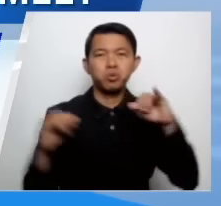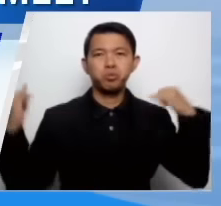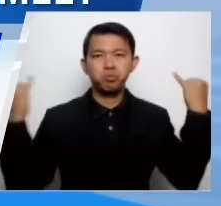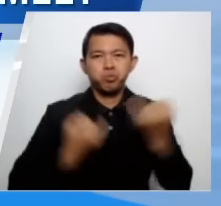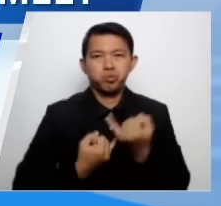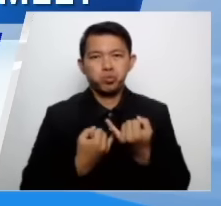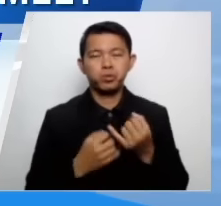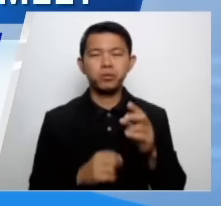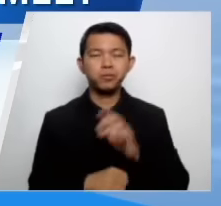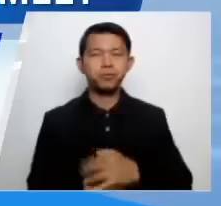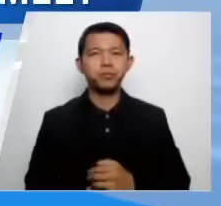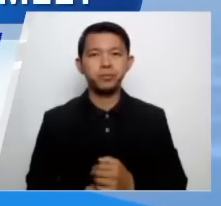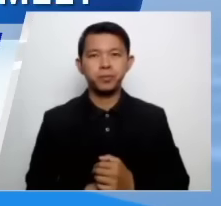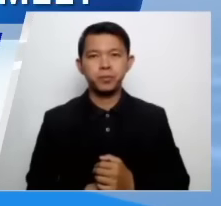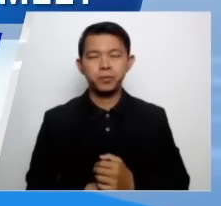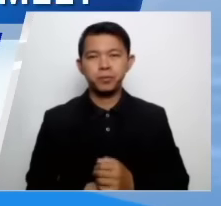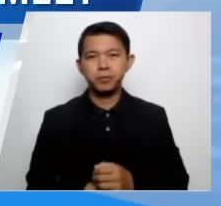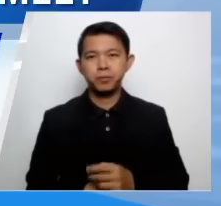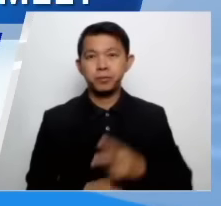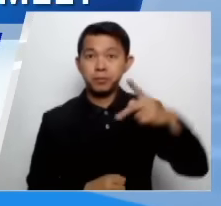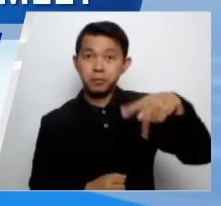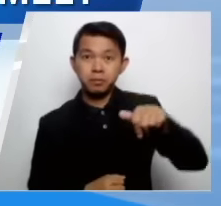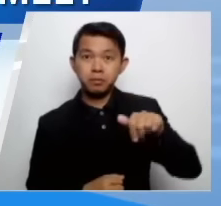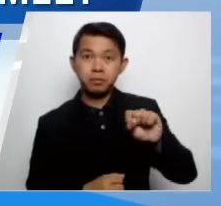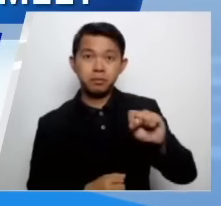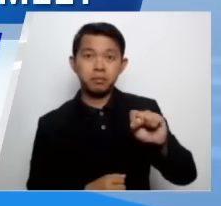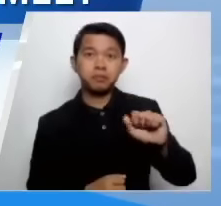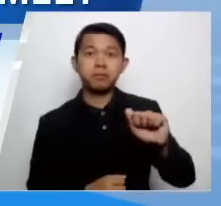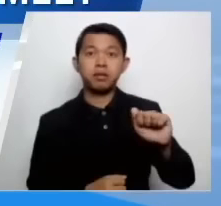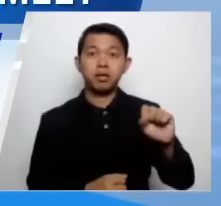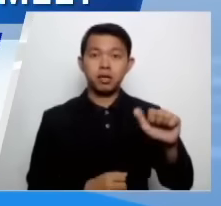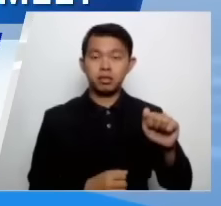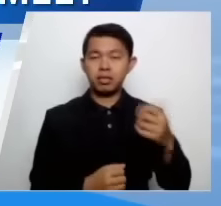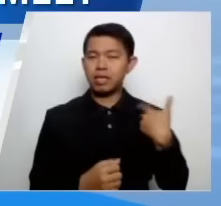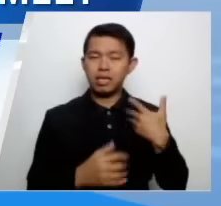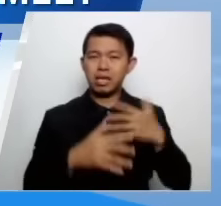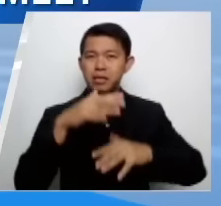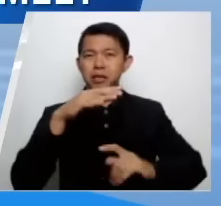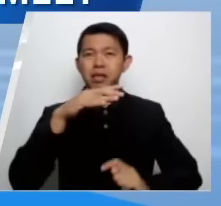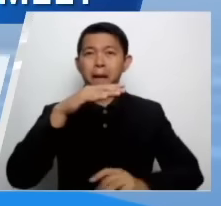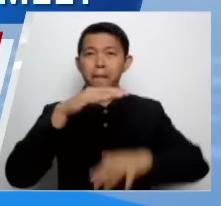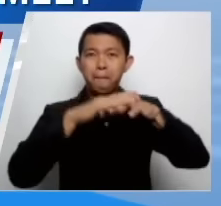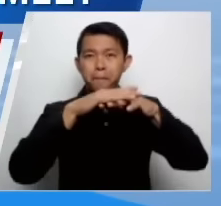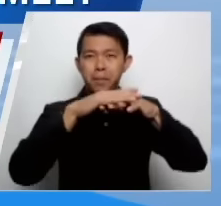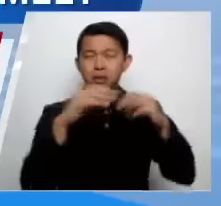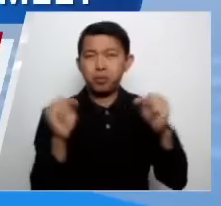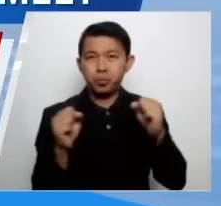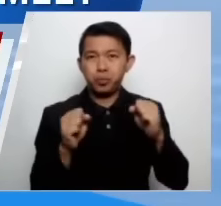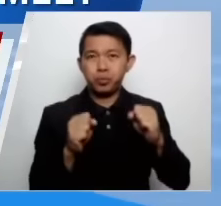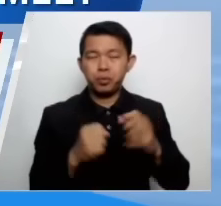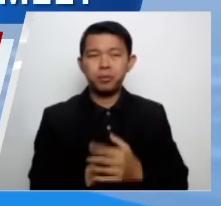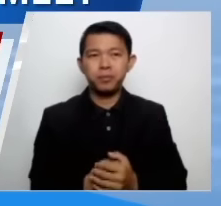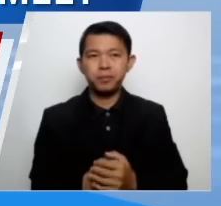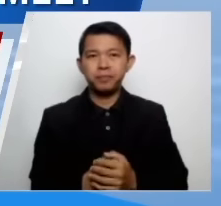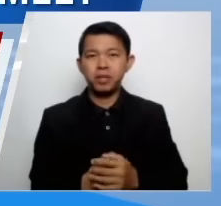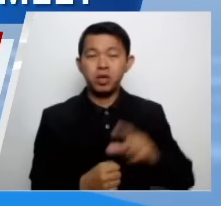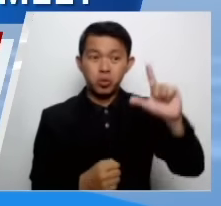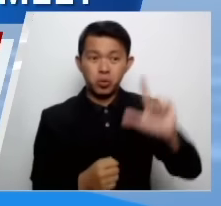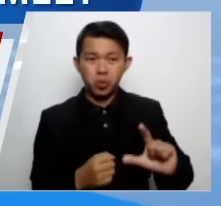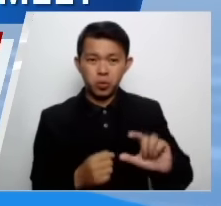hindi pa nararating ang peak ng malamig na panahon doon. Yung mararamdaman nating lowest temperature, magpapatuloy ito.